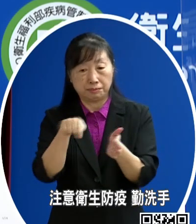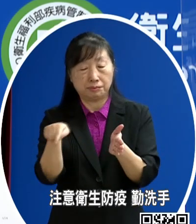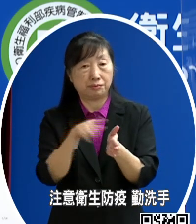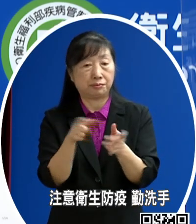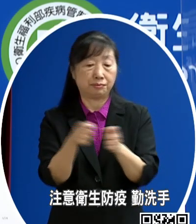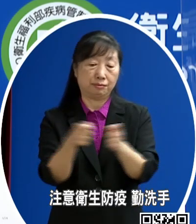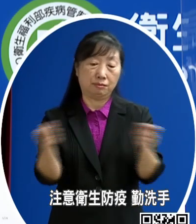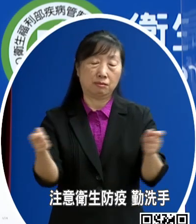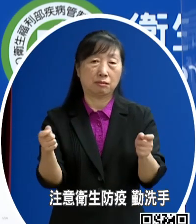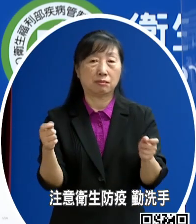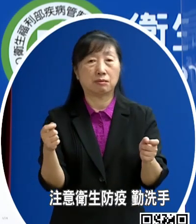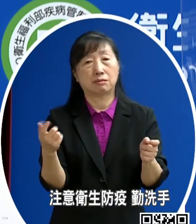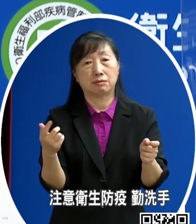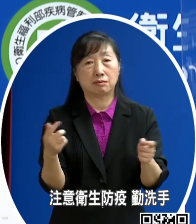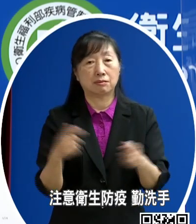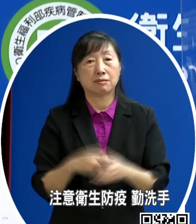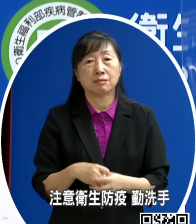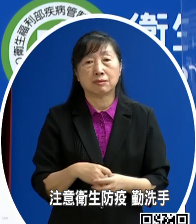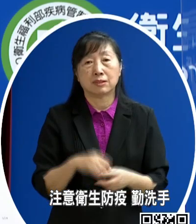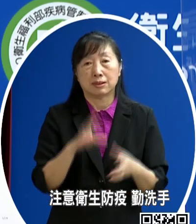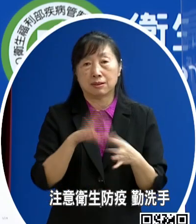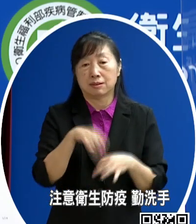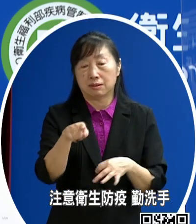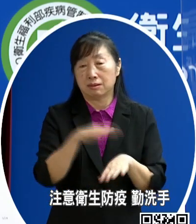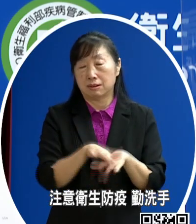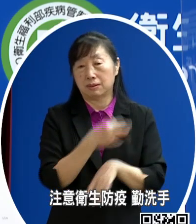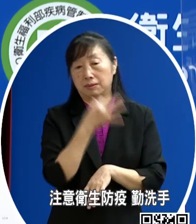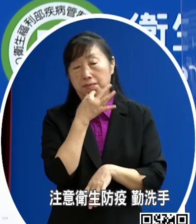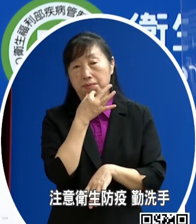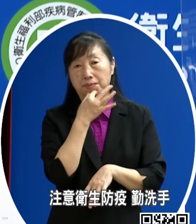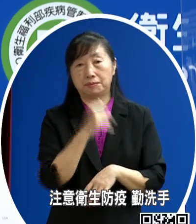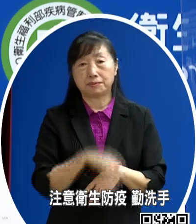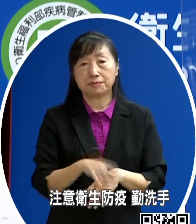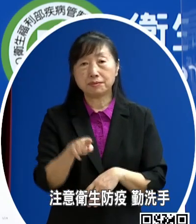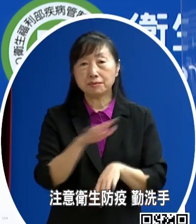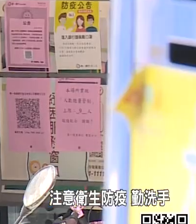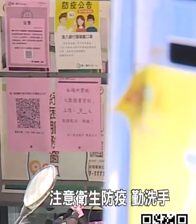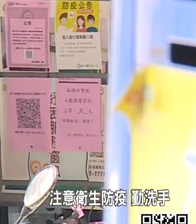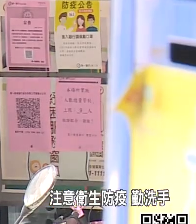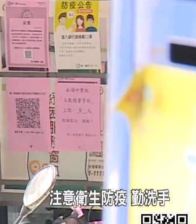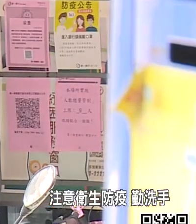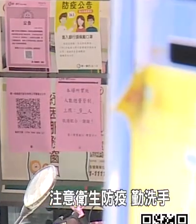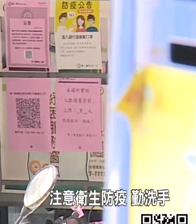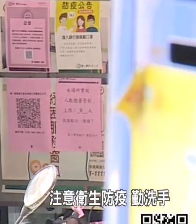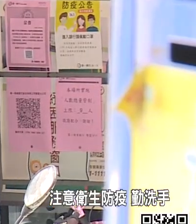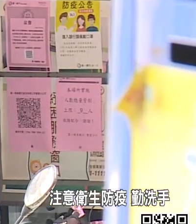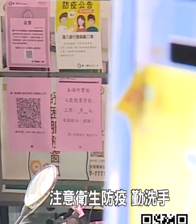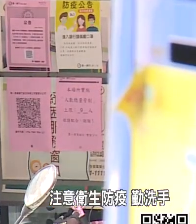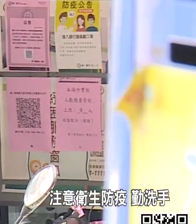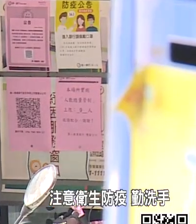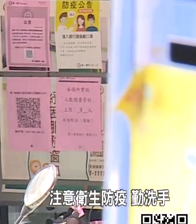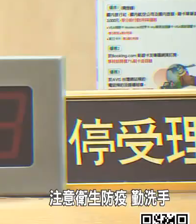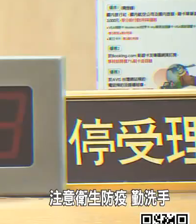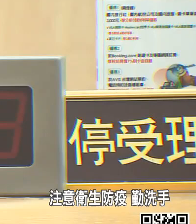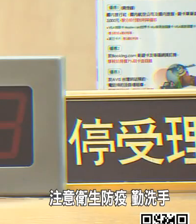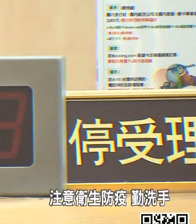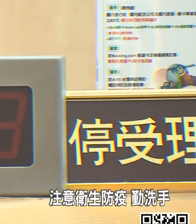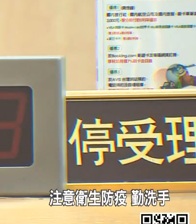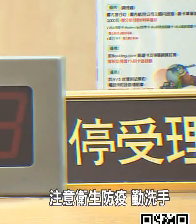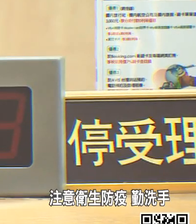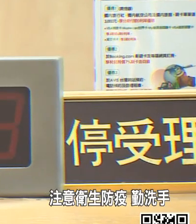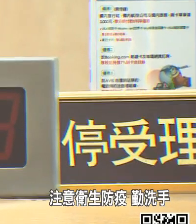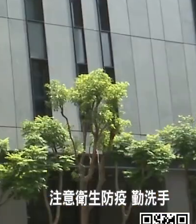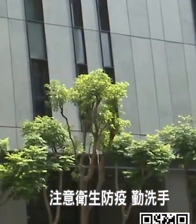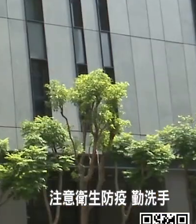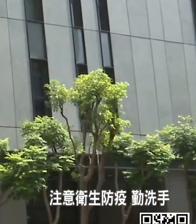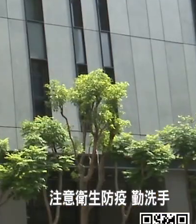长，所以这里面当然会有这种所谓的隐藏的病例。 强调疫情没有往上升，不过警察机